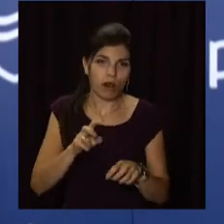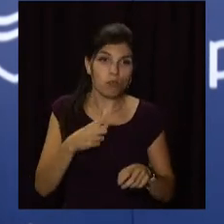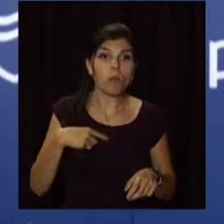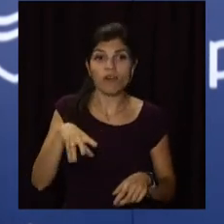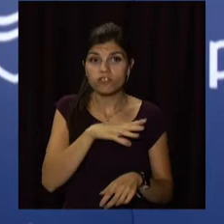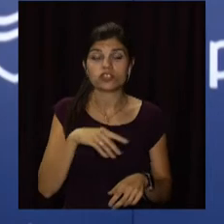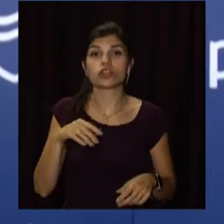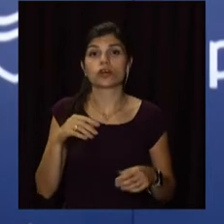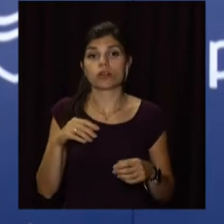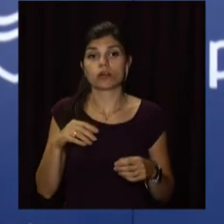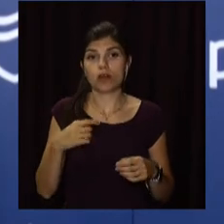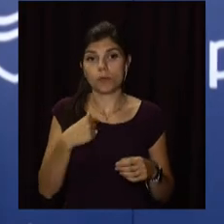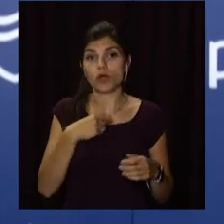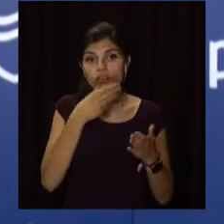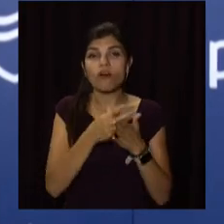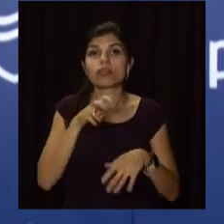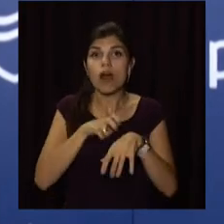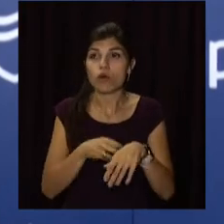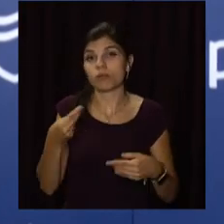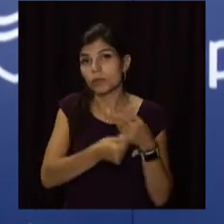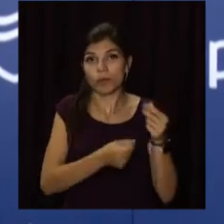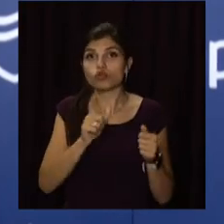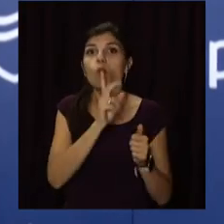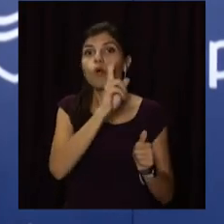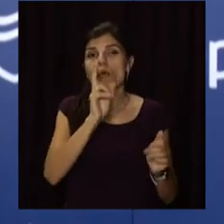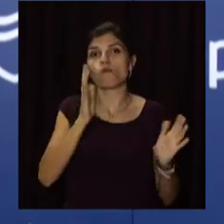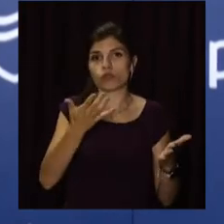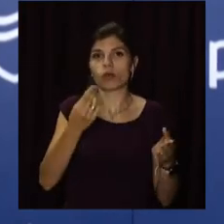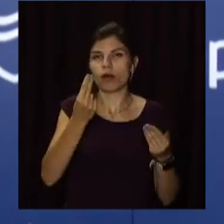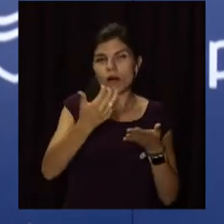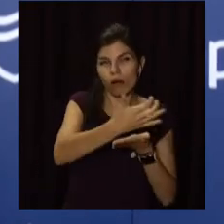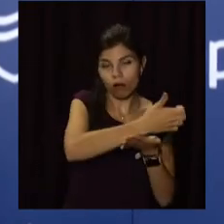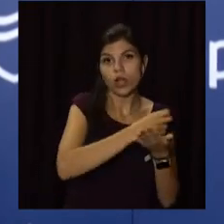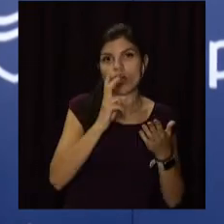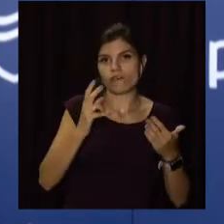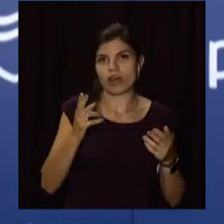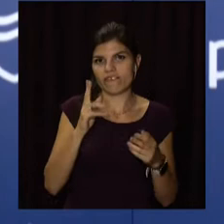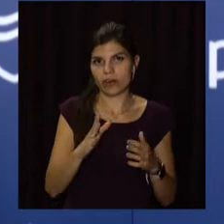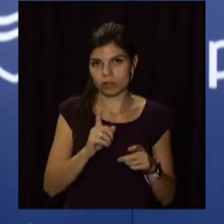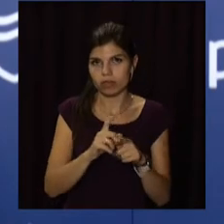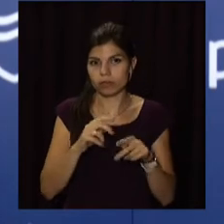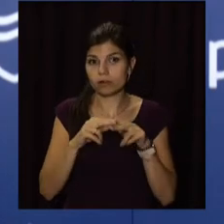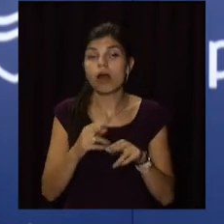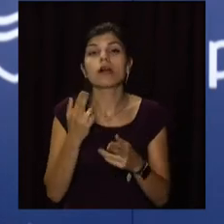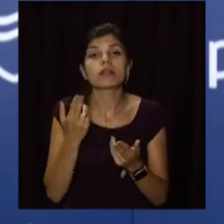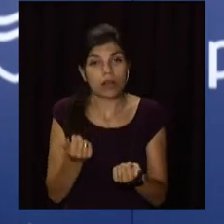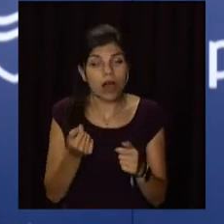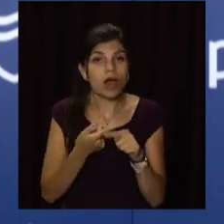члени територіальної громади, своїми податками платимо на те, щоб комусь придбати квартиру. І зрозуміло, що це потрібно